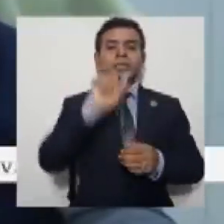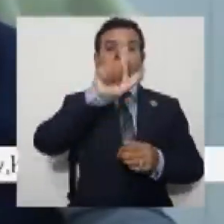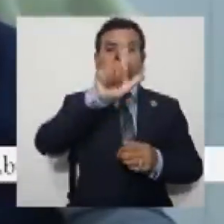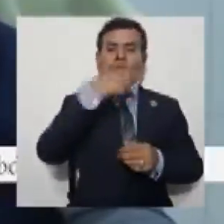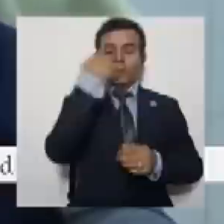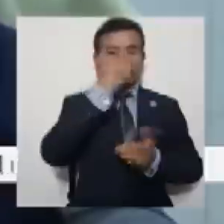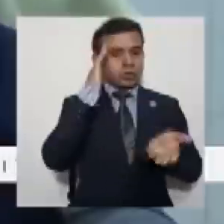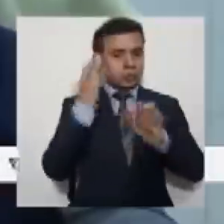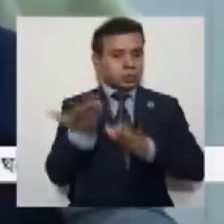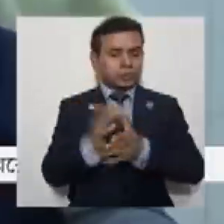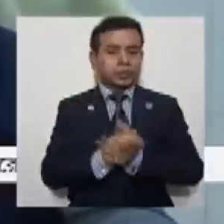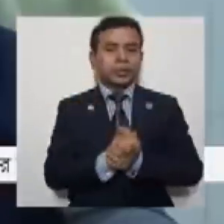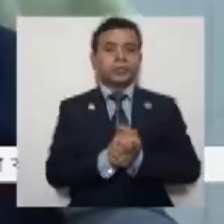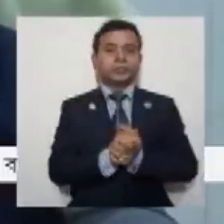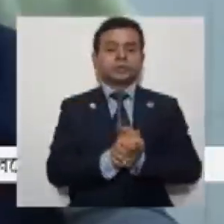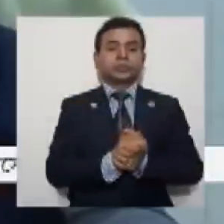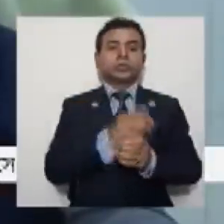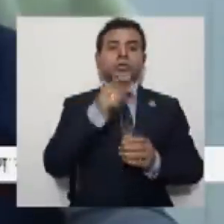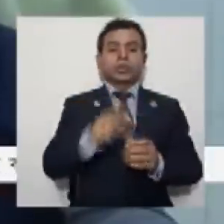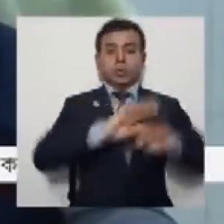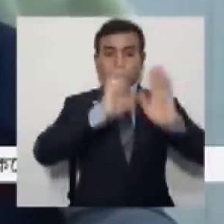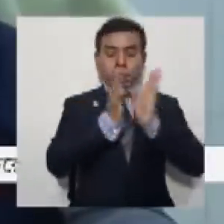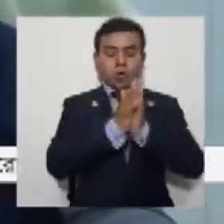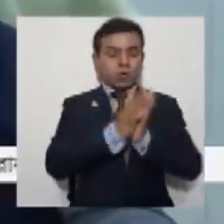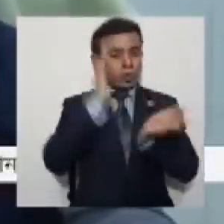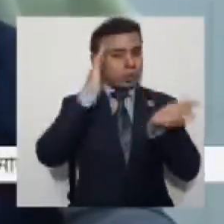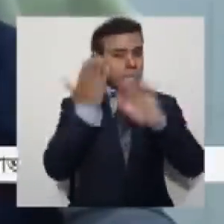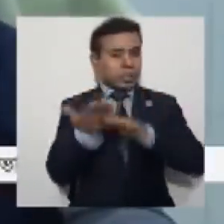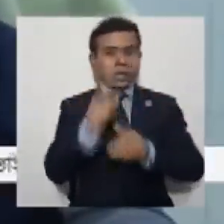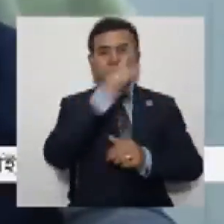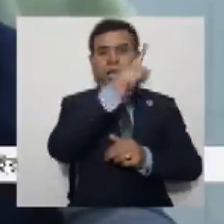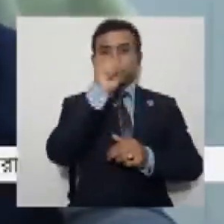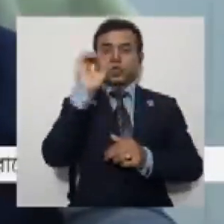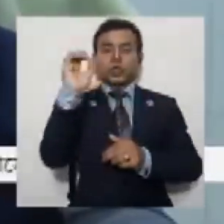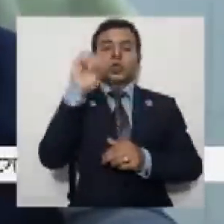করেছে 127 জন। আরোগ্য লাভ করেছে 16 জন,